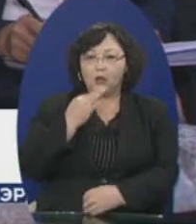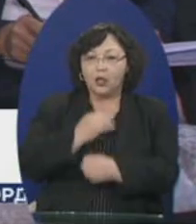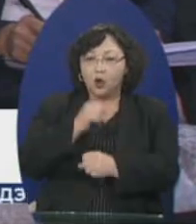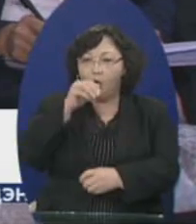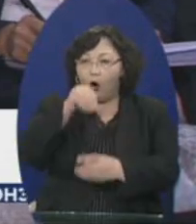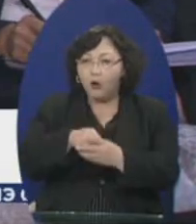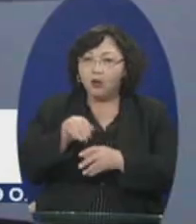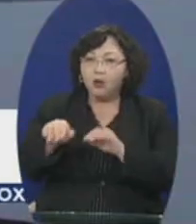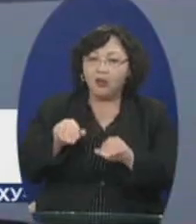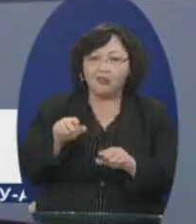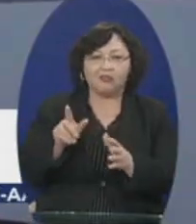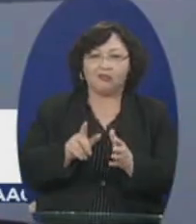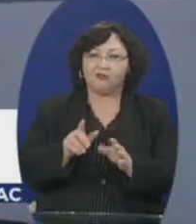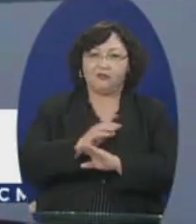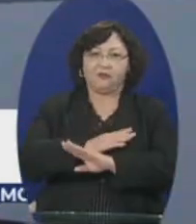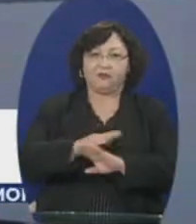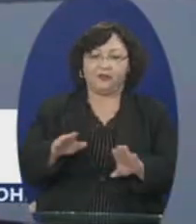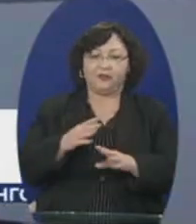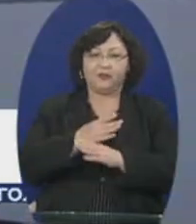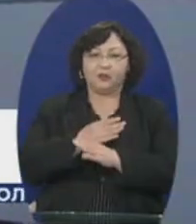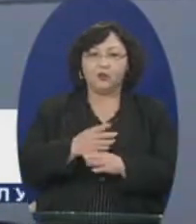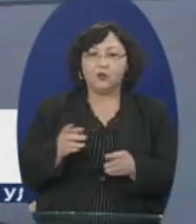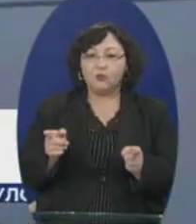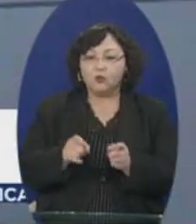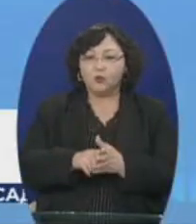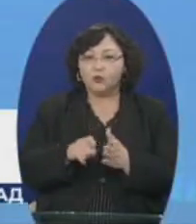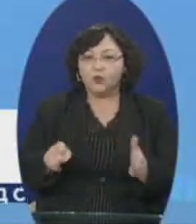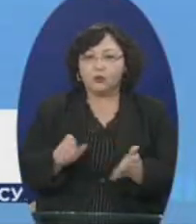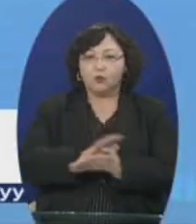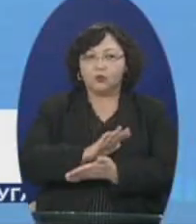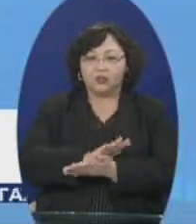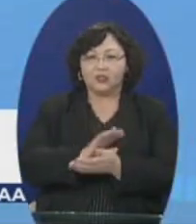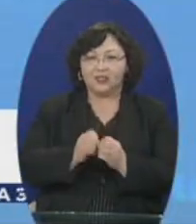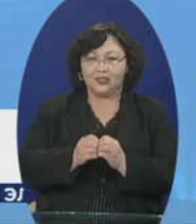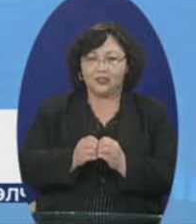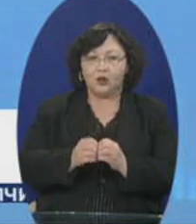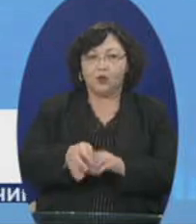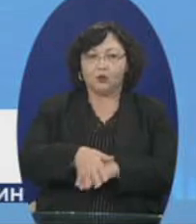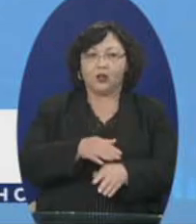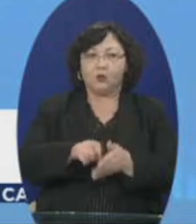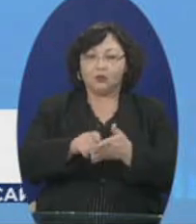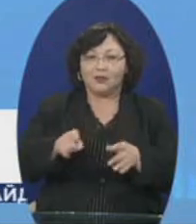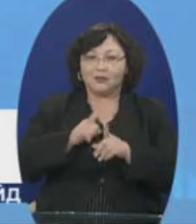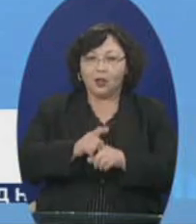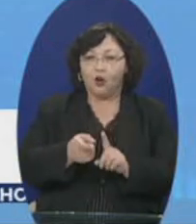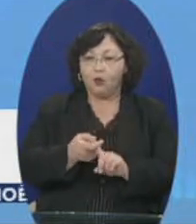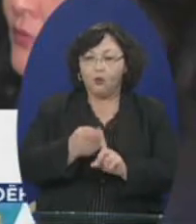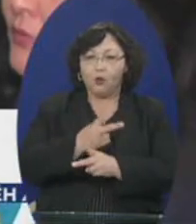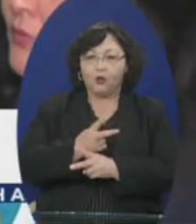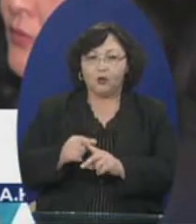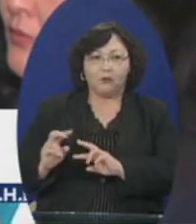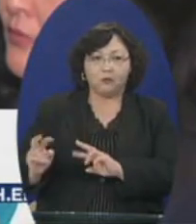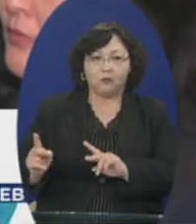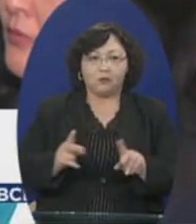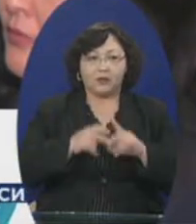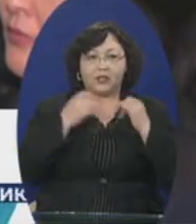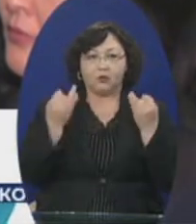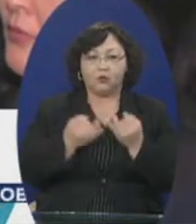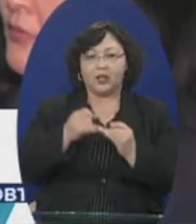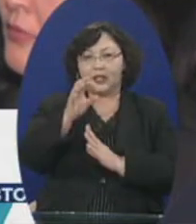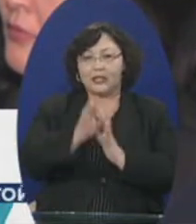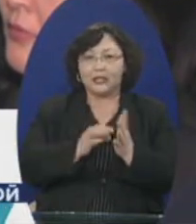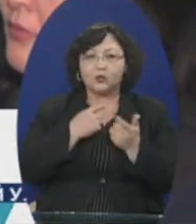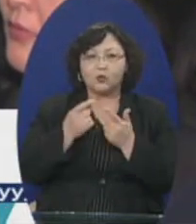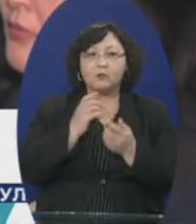үүнийг бодит ажил болгох, урт хугацаанд мөрдөх үүднээс холбогдох хуулиудад нэмэлт өөрчлөлт оруулахар шийдвэрлэж, улсын хурлаар хилцүүлж